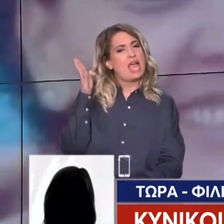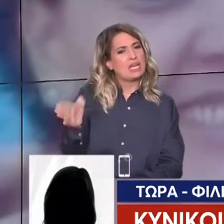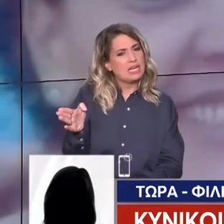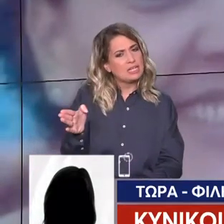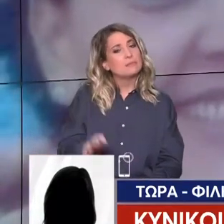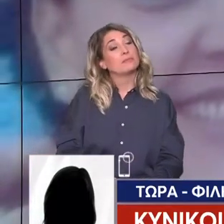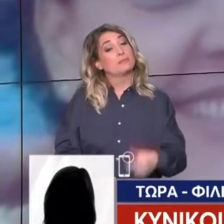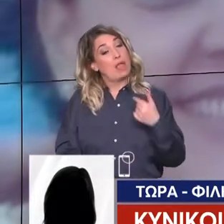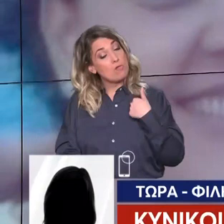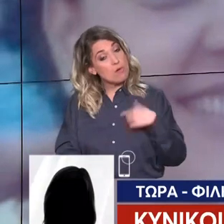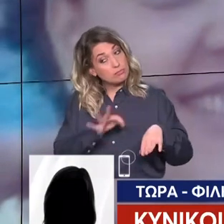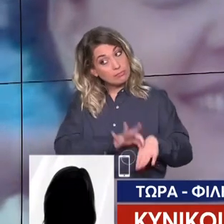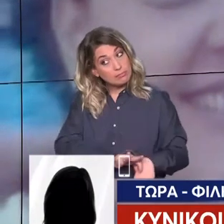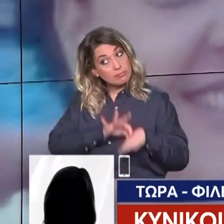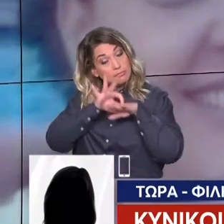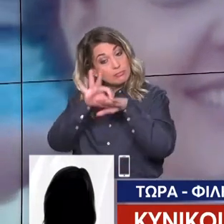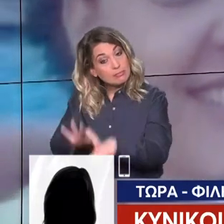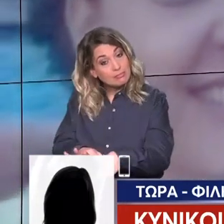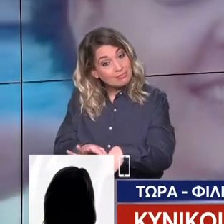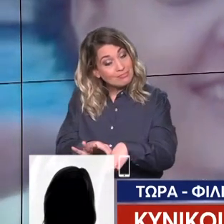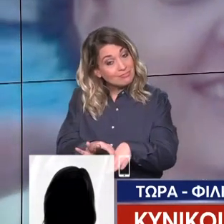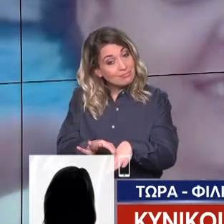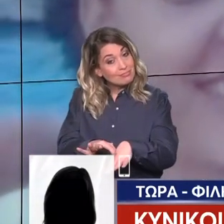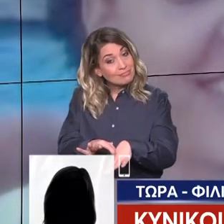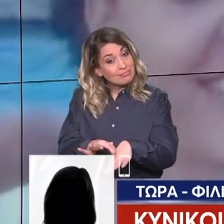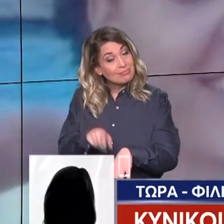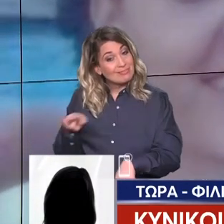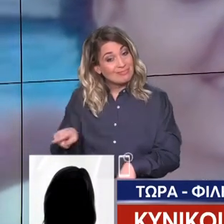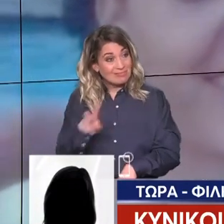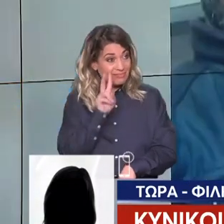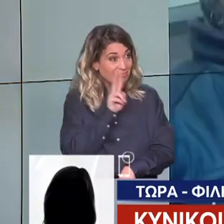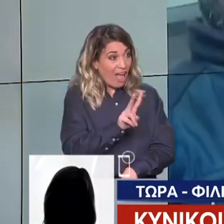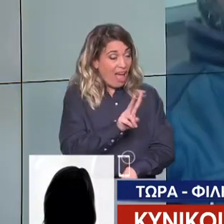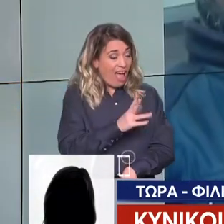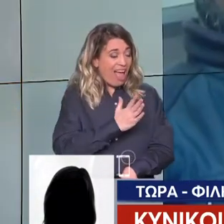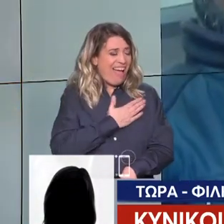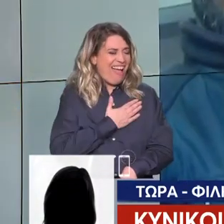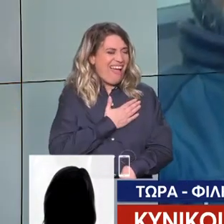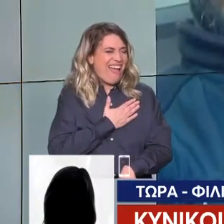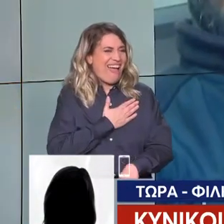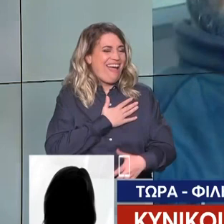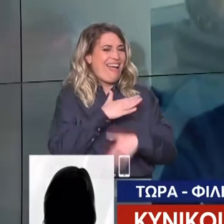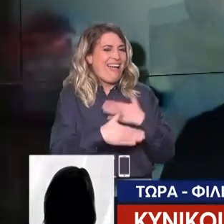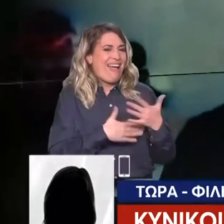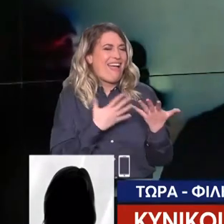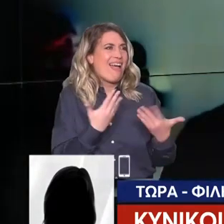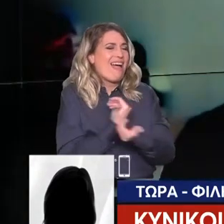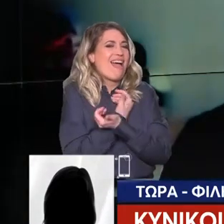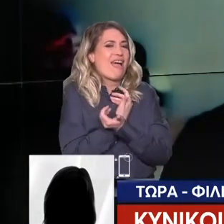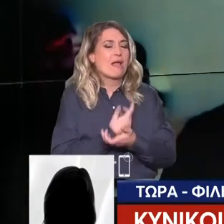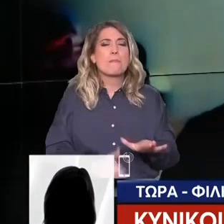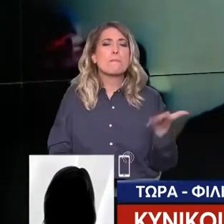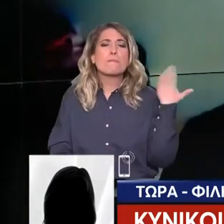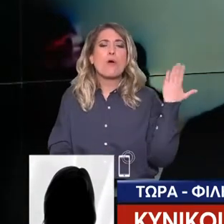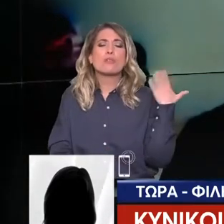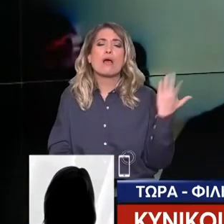Και τον πήγα στη μητέρα του. Η μάνα του τάχασε όταν τον είδε. Πριν πόσα χρόνια έγινε αυτό?